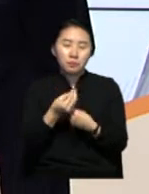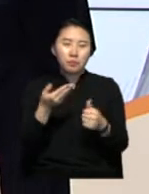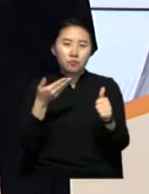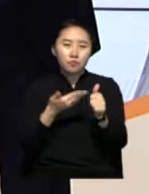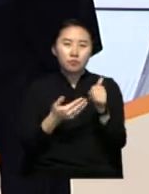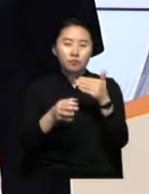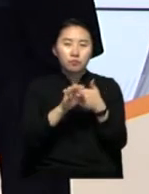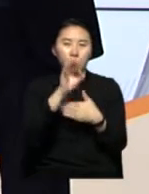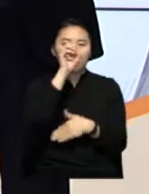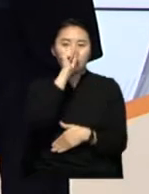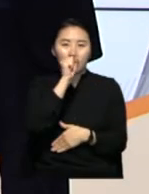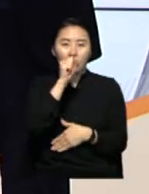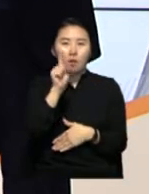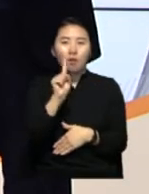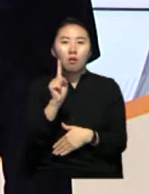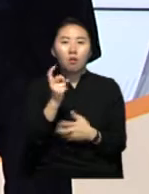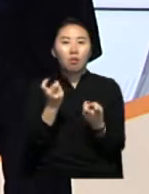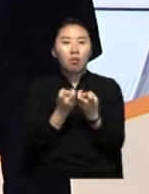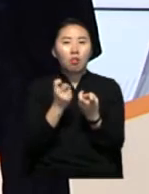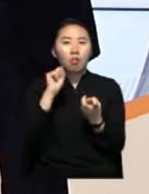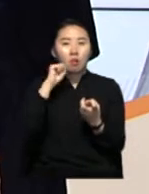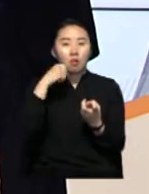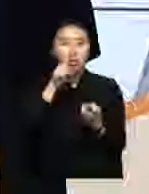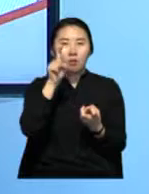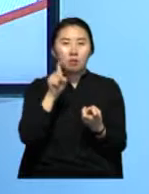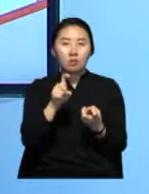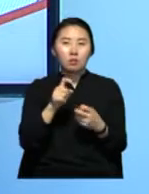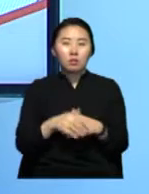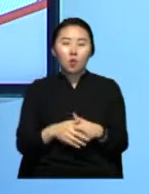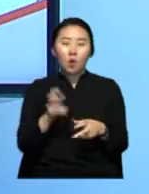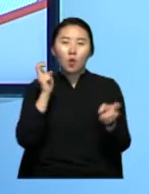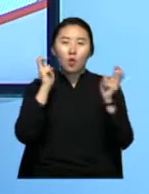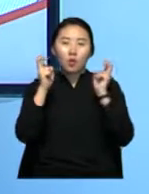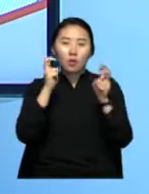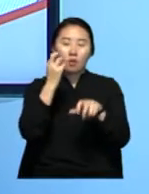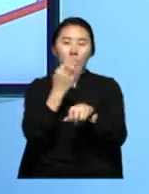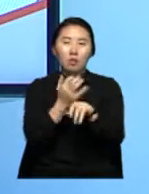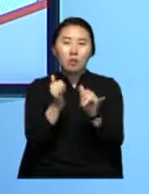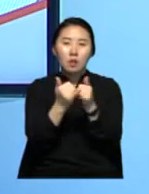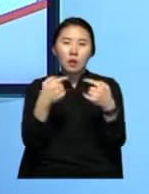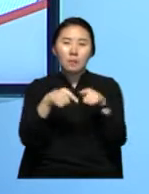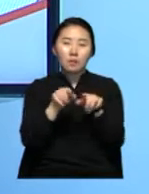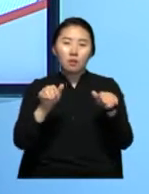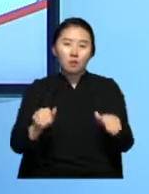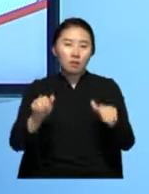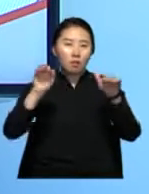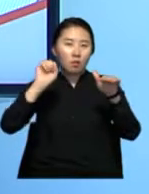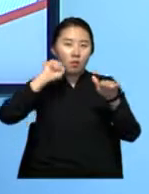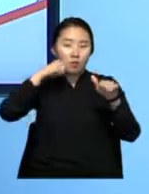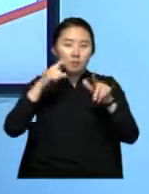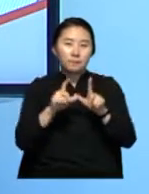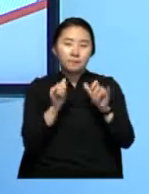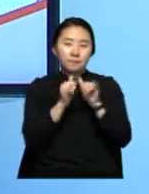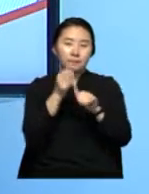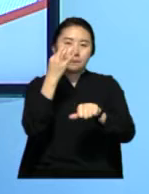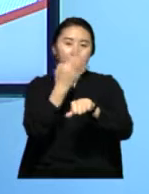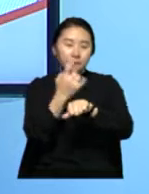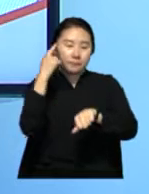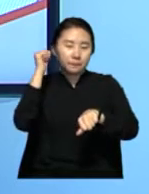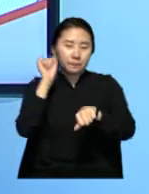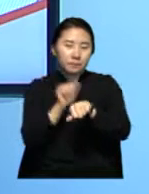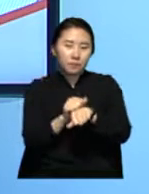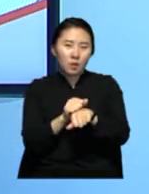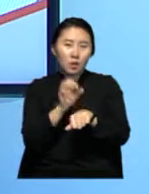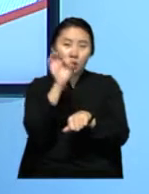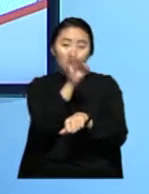안정시킨다면 좋겠지만 이게 과연 어려운 이야기일까요? 네, 기업과 소비자의 상생이 어렵다면 시민들의 현명한 소비 그리고